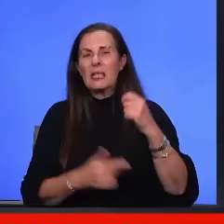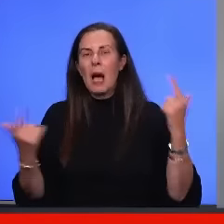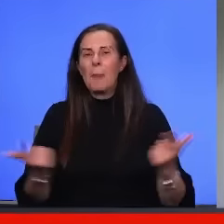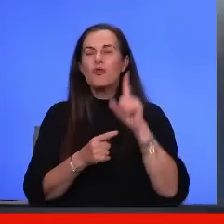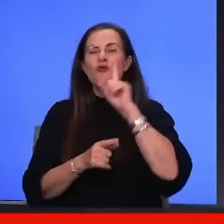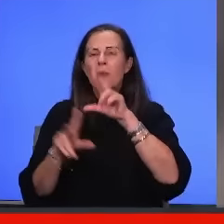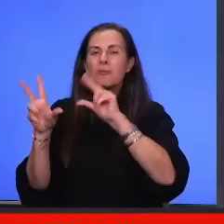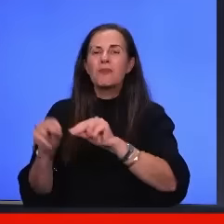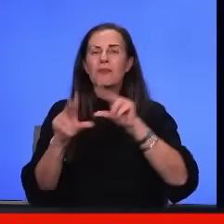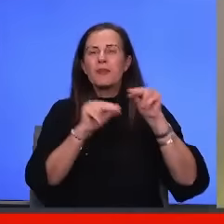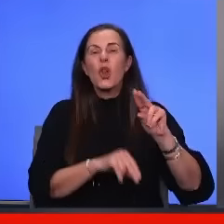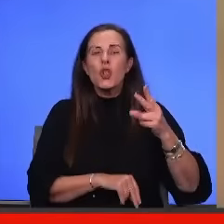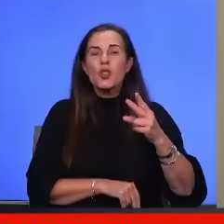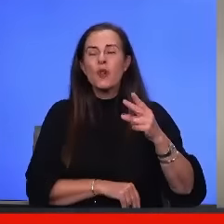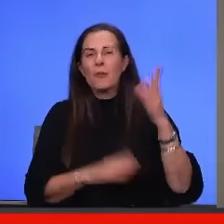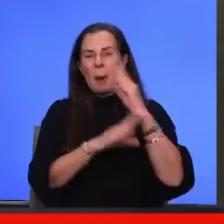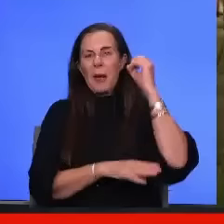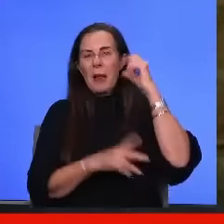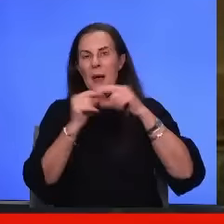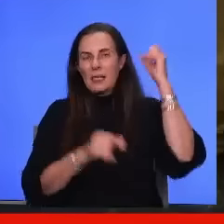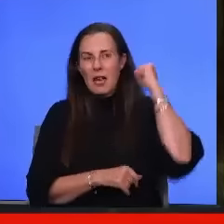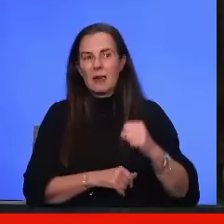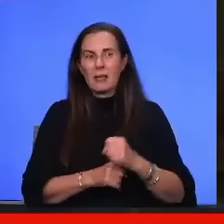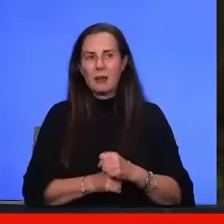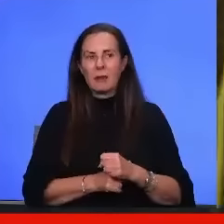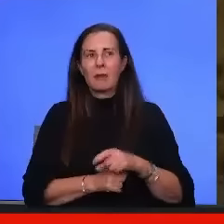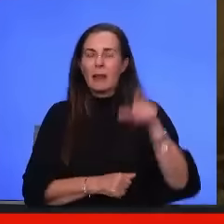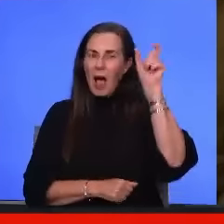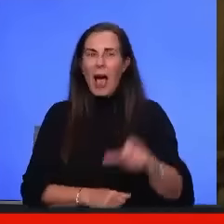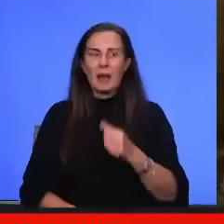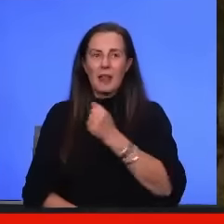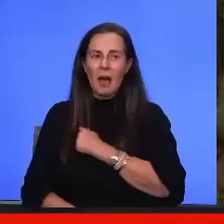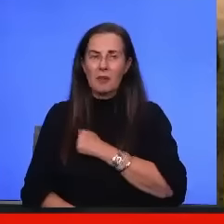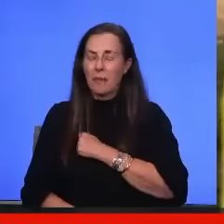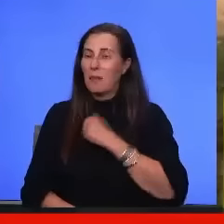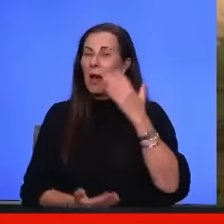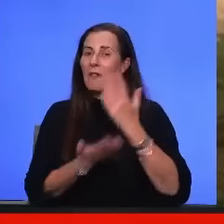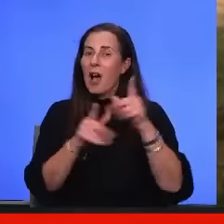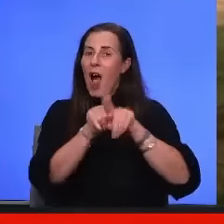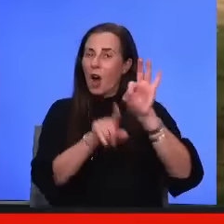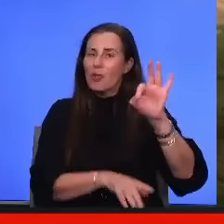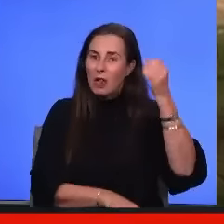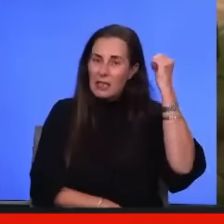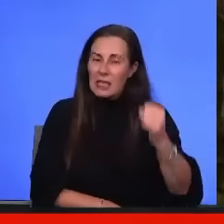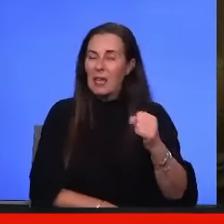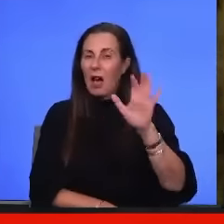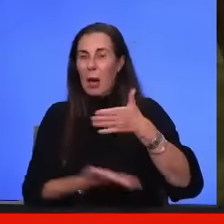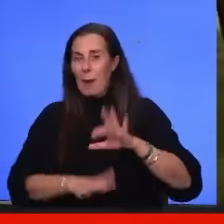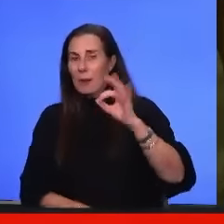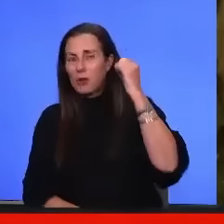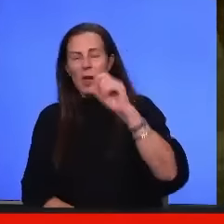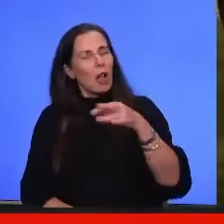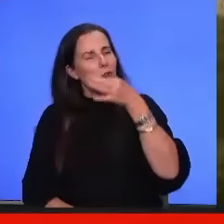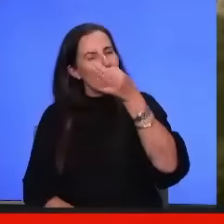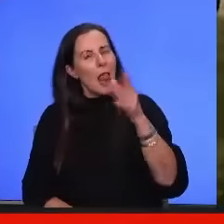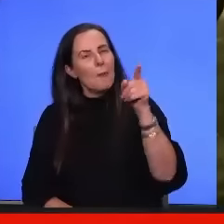שוב בידי מחבלים מעזה. אתה אדם שומר מצוות, והשכול לקה אצלך כל כך הרבה פעמים. לא עולות אצלך שאלות